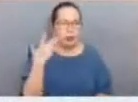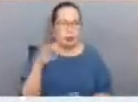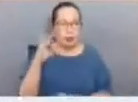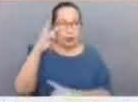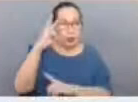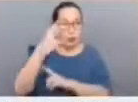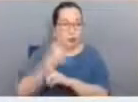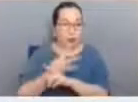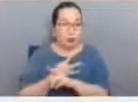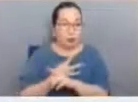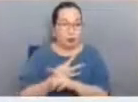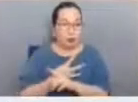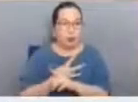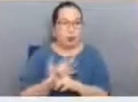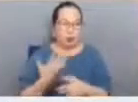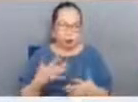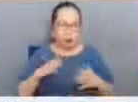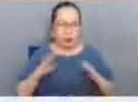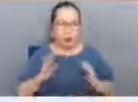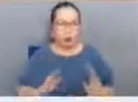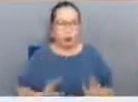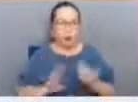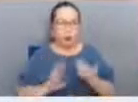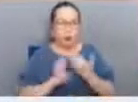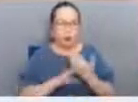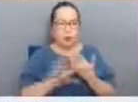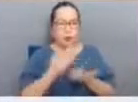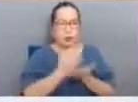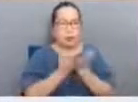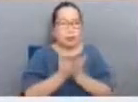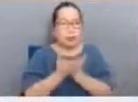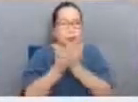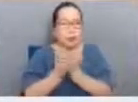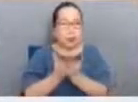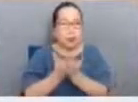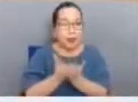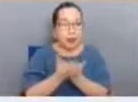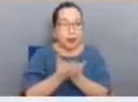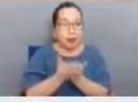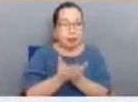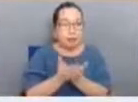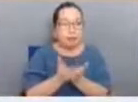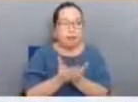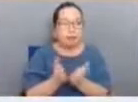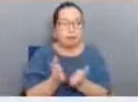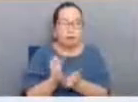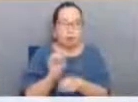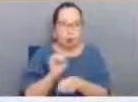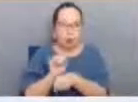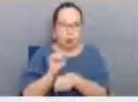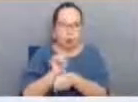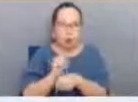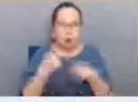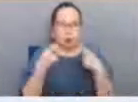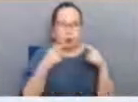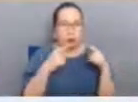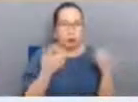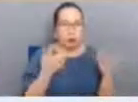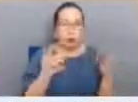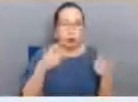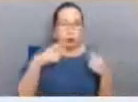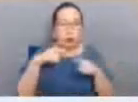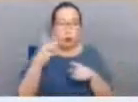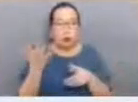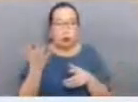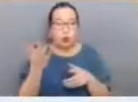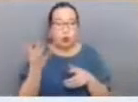no face shield, no boarding policy. Upang masunod naman ang physical distancing para sa mga pasahero ay nilagyan ng mga lubid